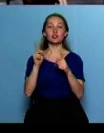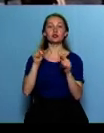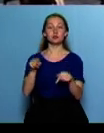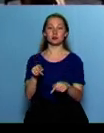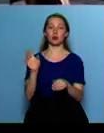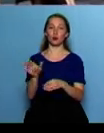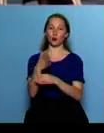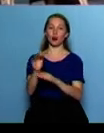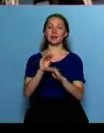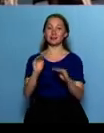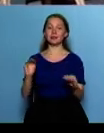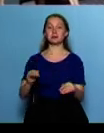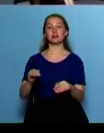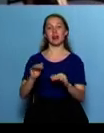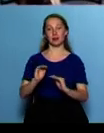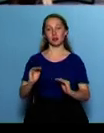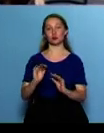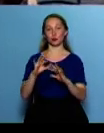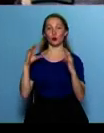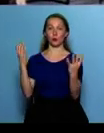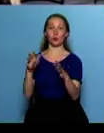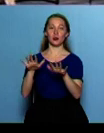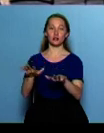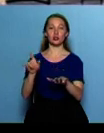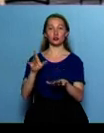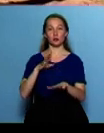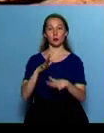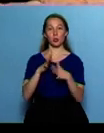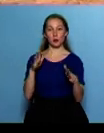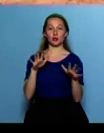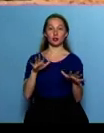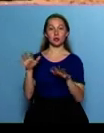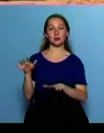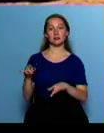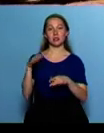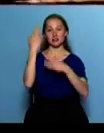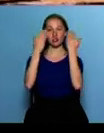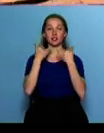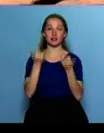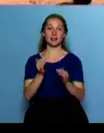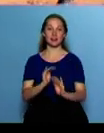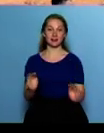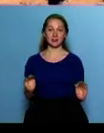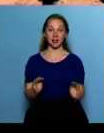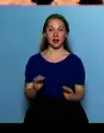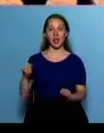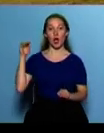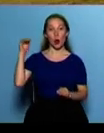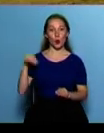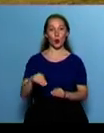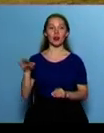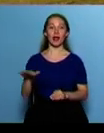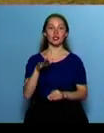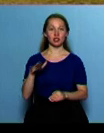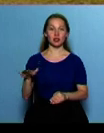идете? Ну, детскую, конечно. Какую? Чтобы побольше было развлечений для детей. Горы, качели.